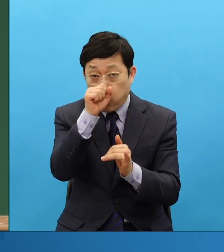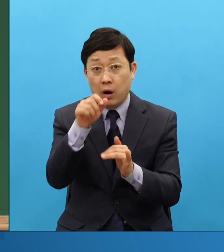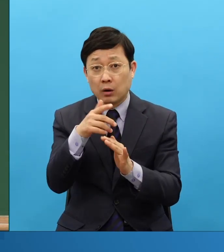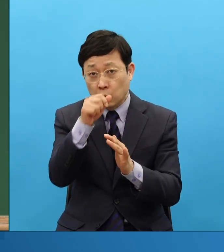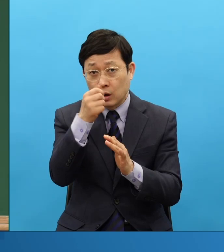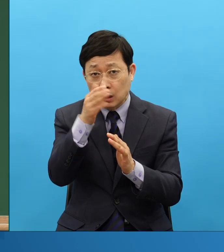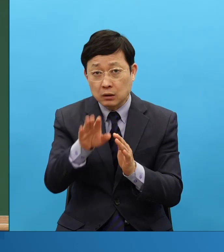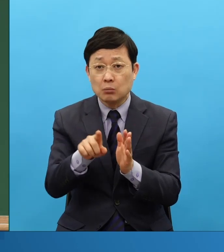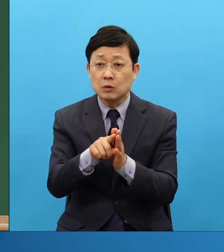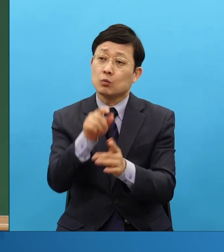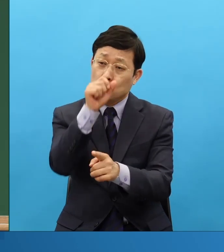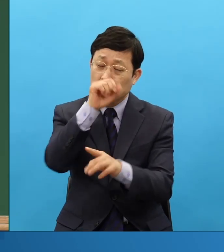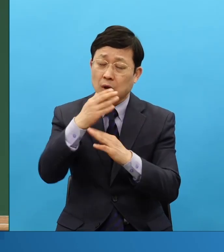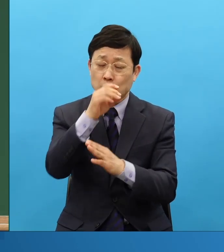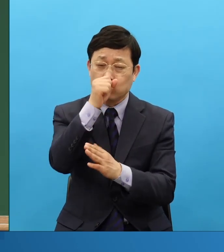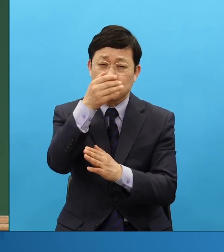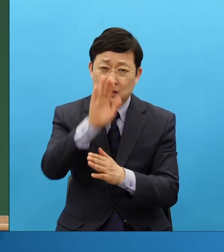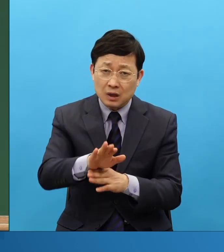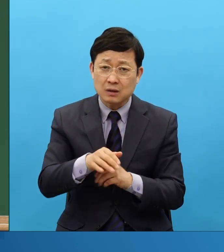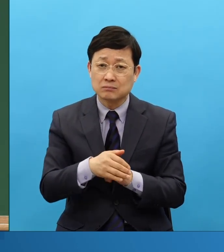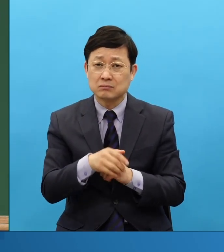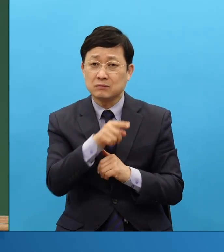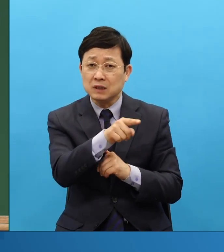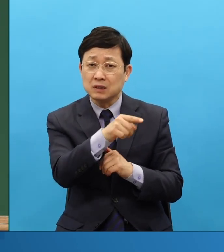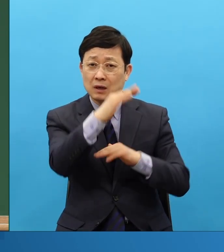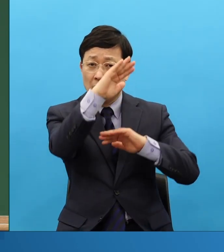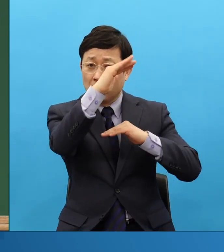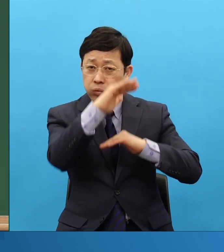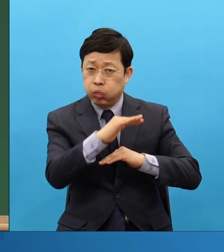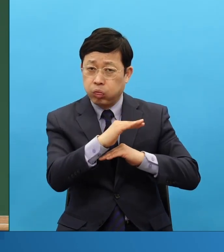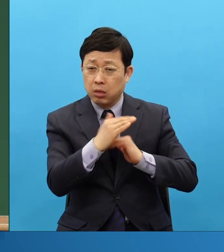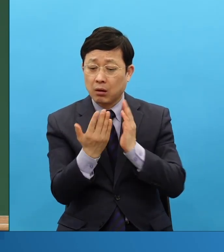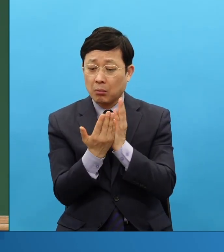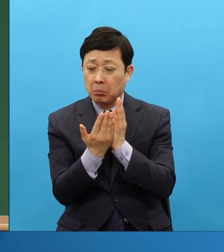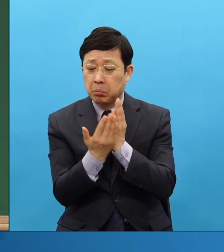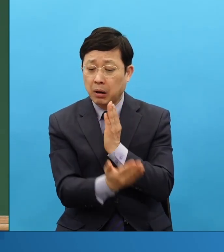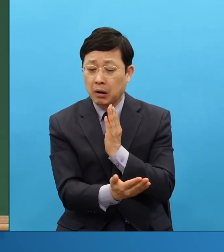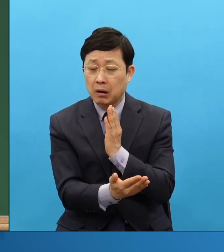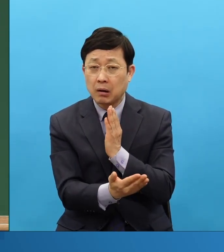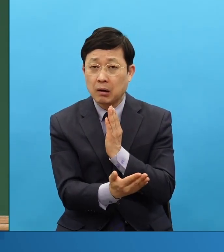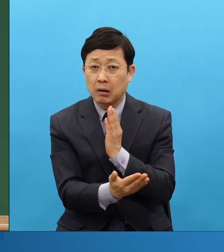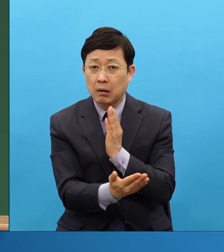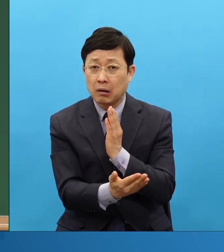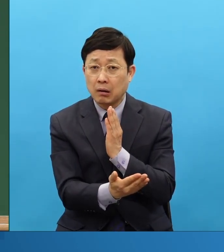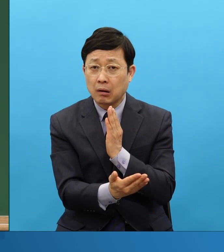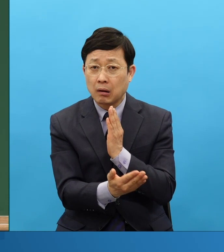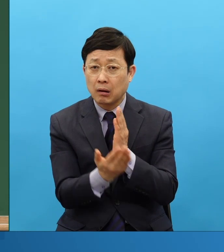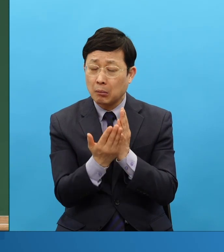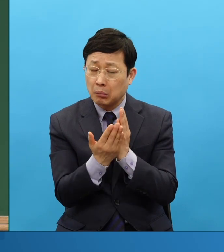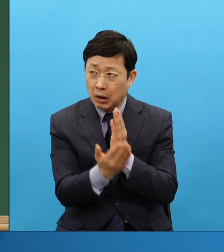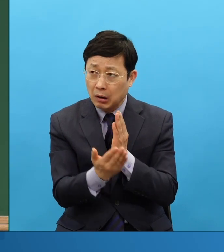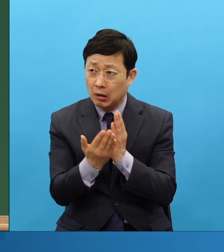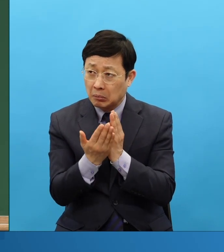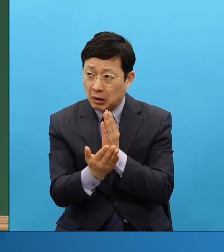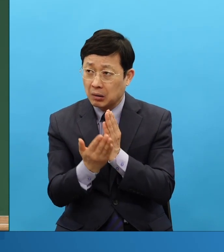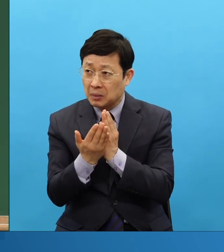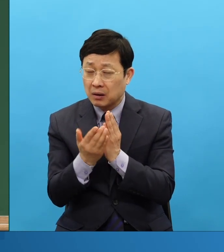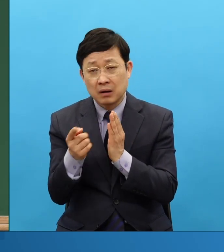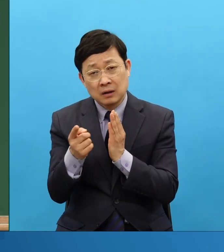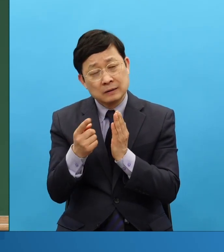믿음이 없어서도 아니고 너무 이거하고는 거리가 멀어요. And it's not because they're bad character or because they lack faith, but they just